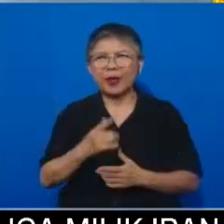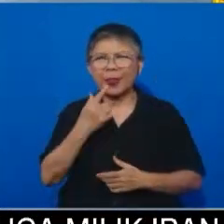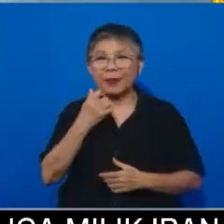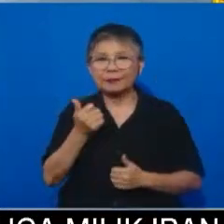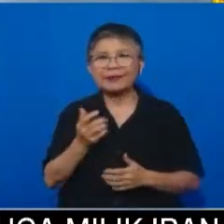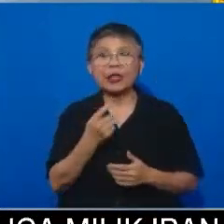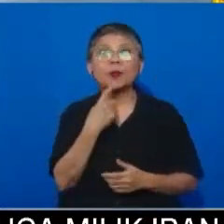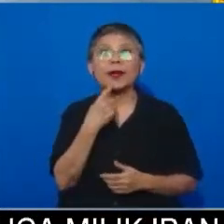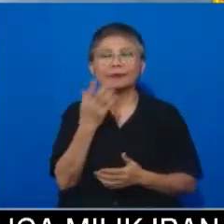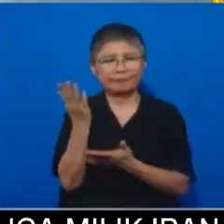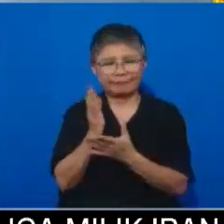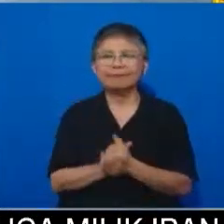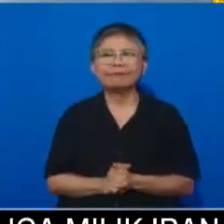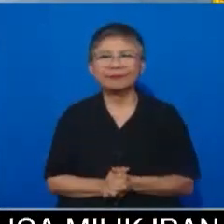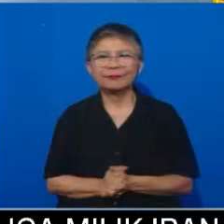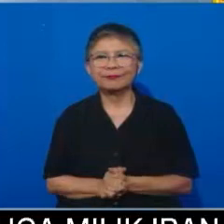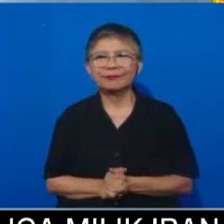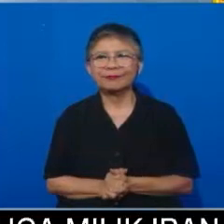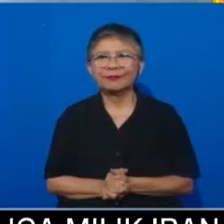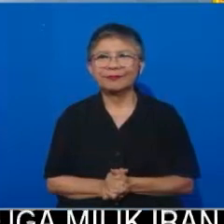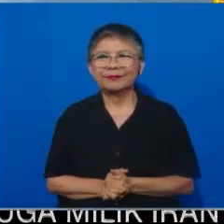ya kita coba belutnya